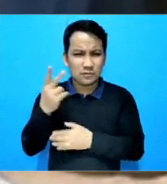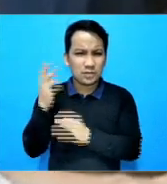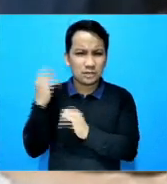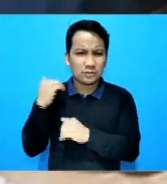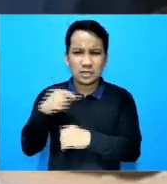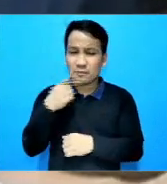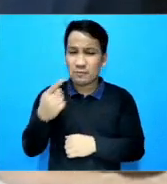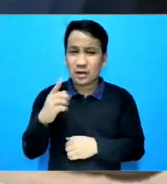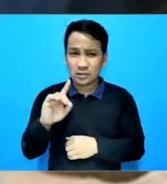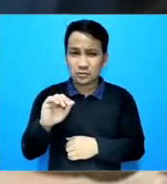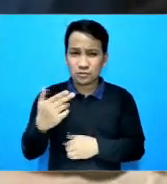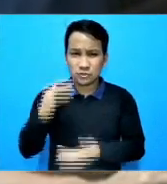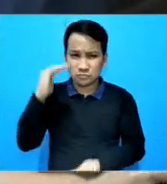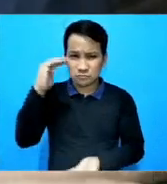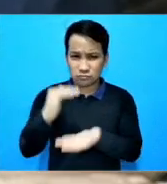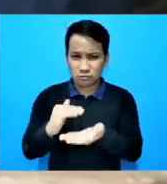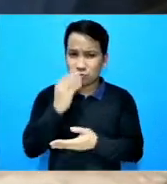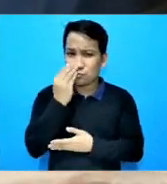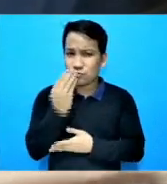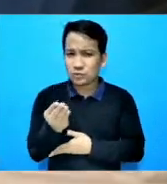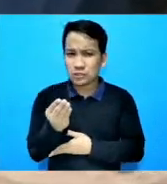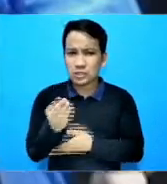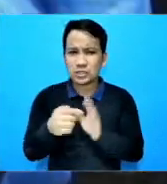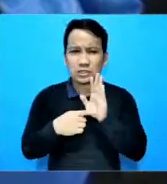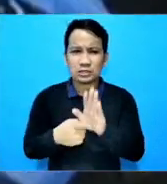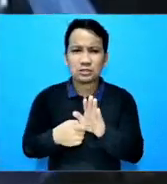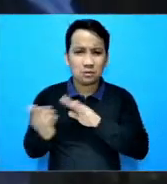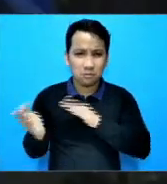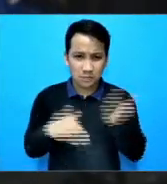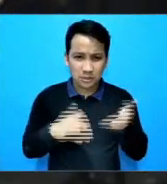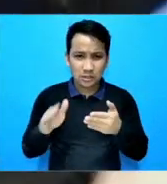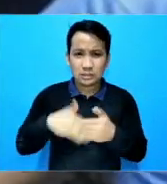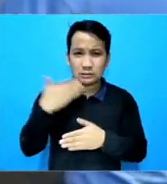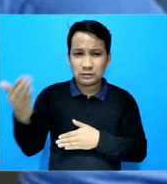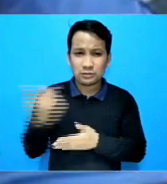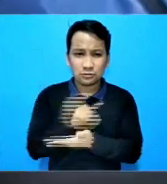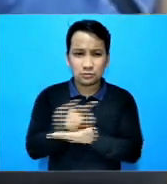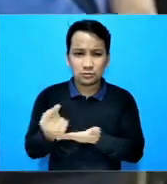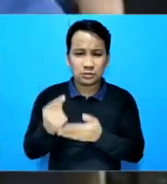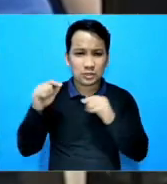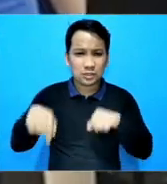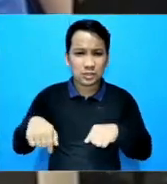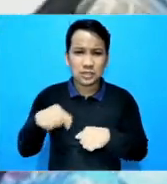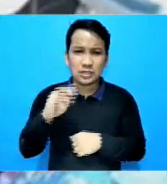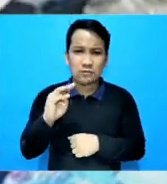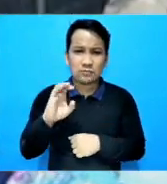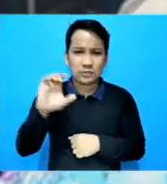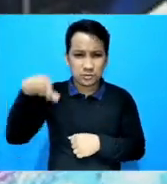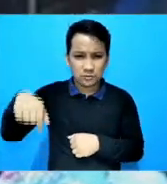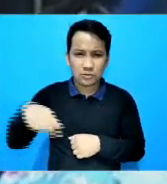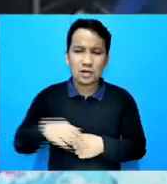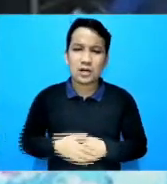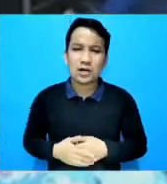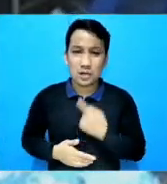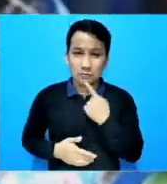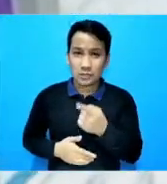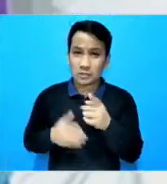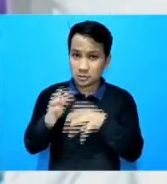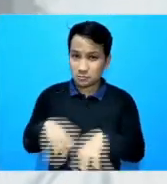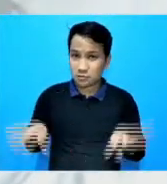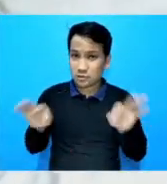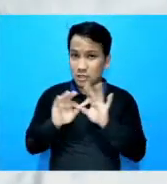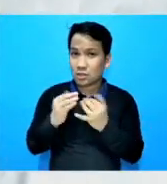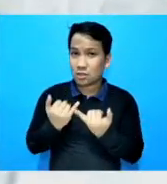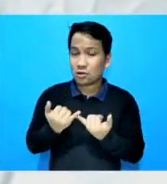na mapababa ang bilang ng mga kaso ng namamatay sa mga susunod na linggo sa ilalim ng MECQ. Ang pinaka-importante na nga dyan,